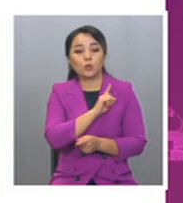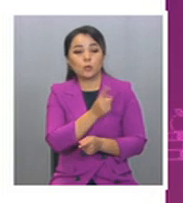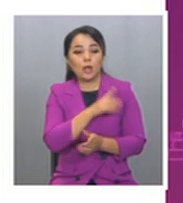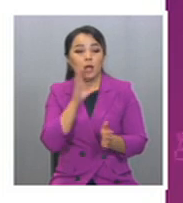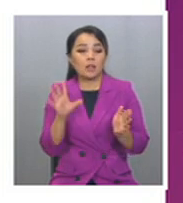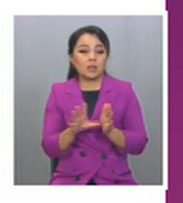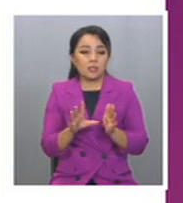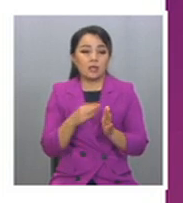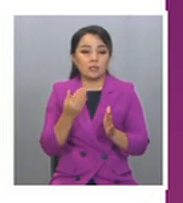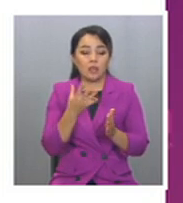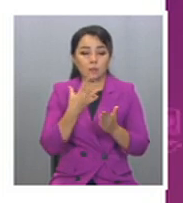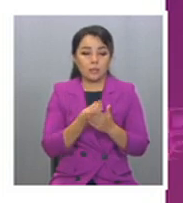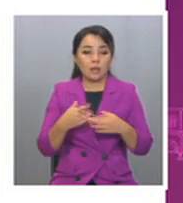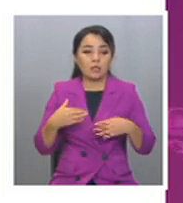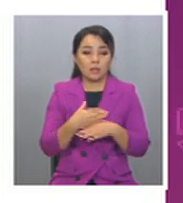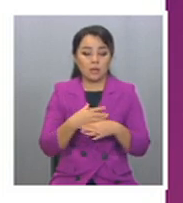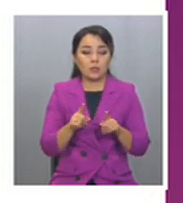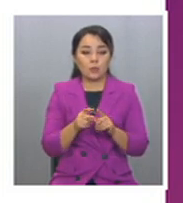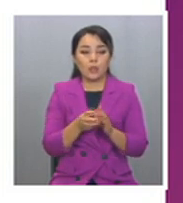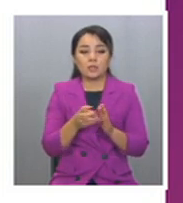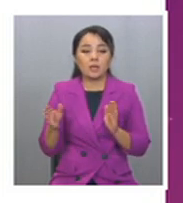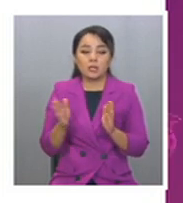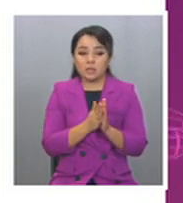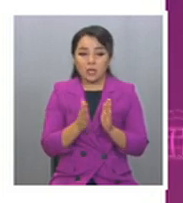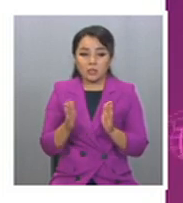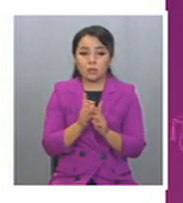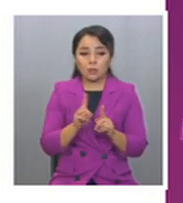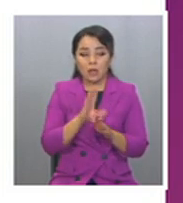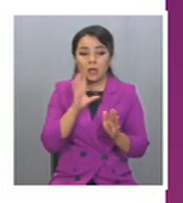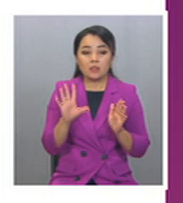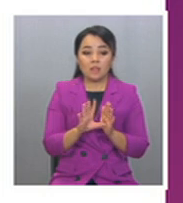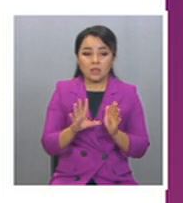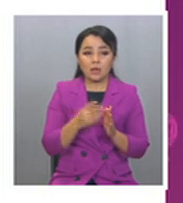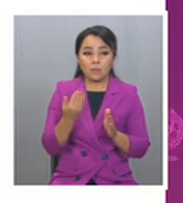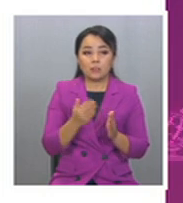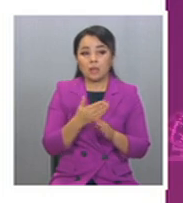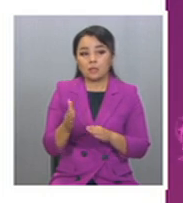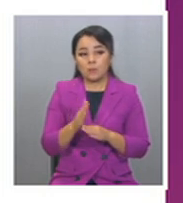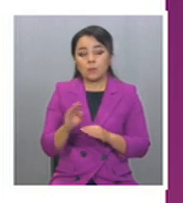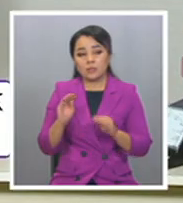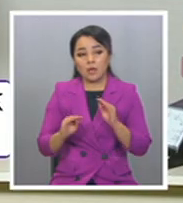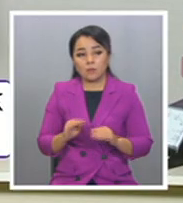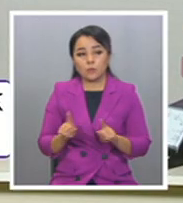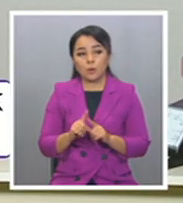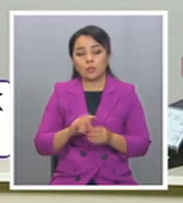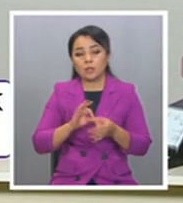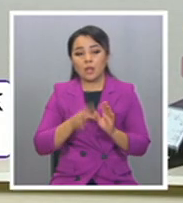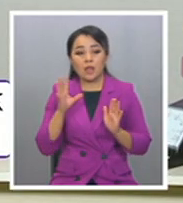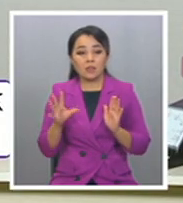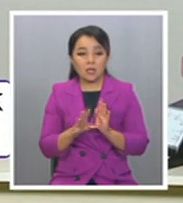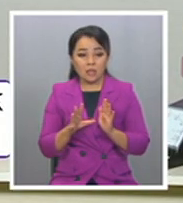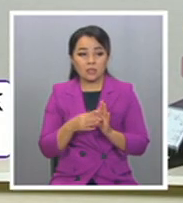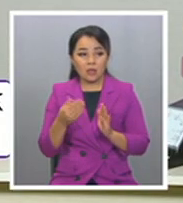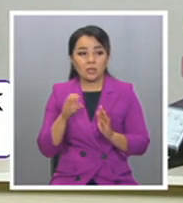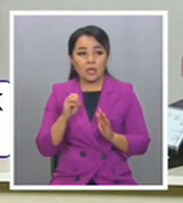тербелістердегі кернеуге ұқсайды. Енді энергияға тоқталып өтейік. Деформацияланған серіппенің потенциалдық энергиясы Ep